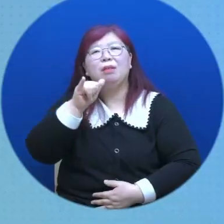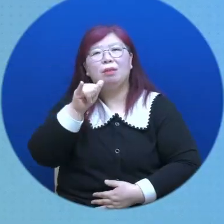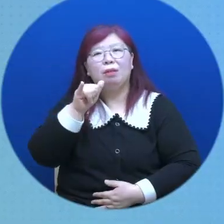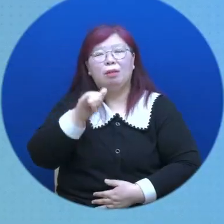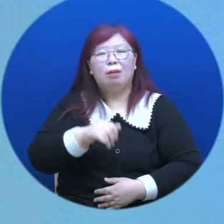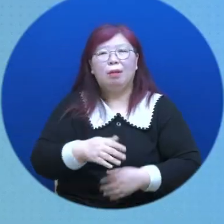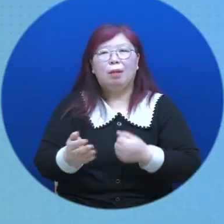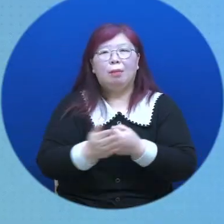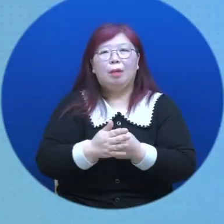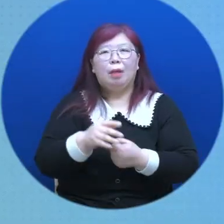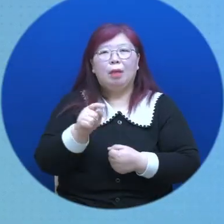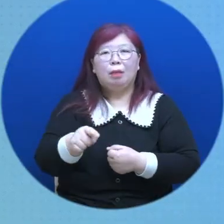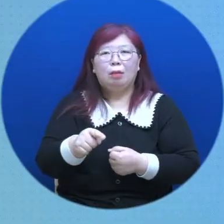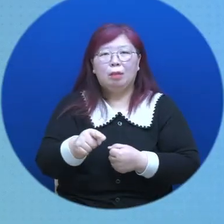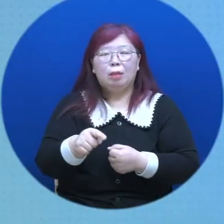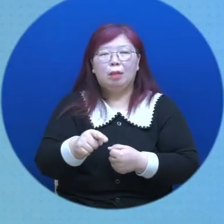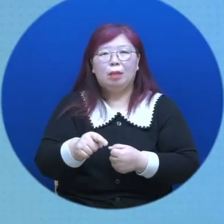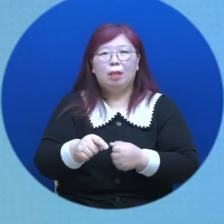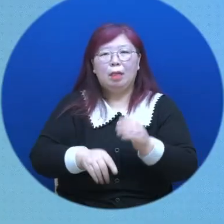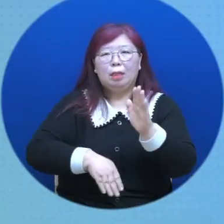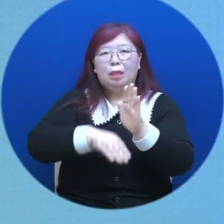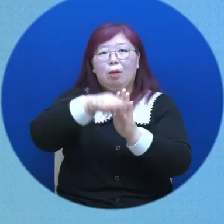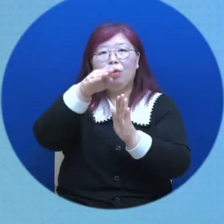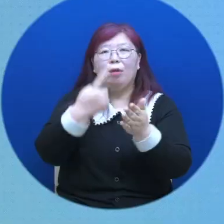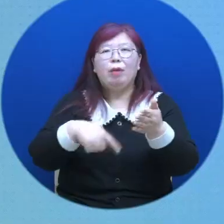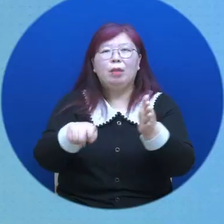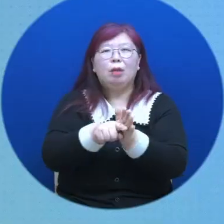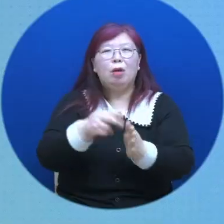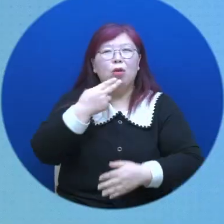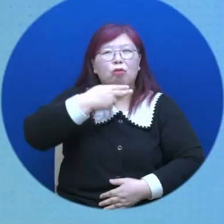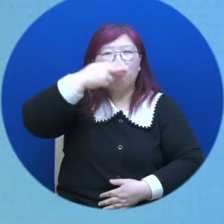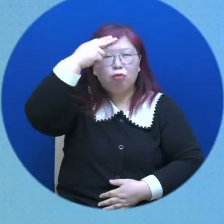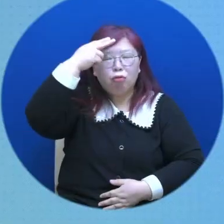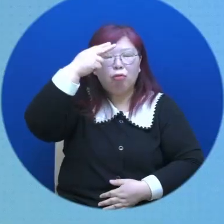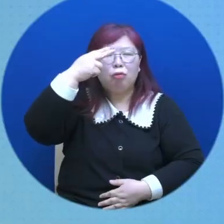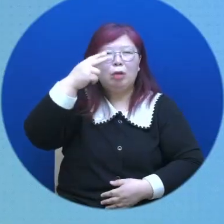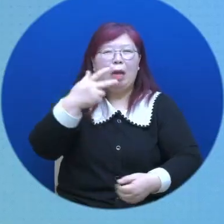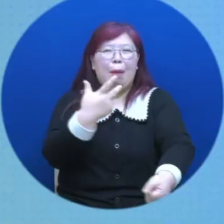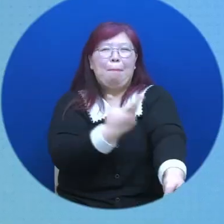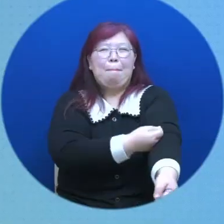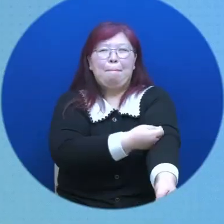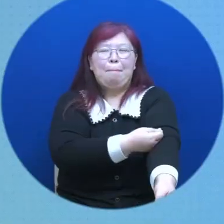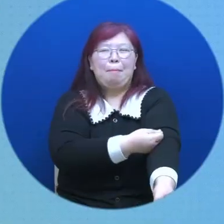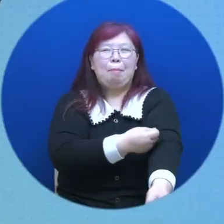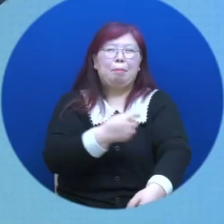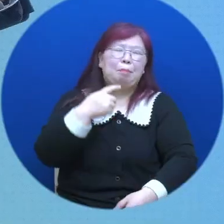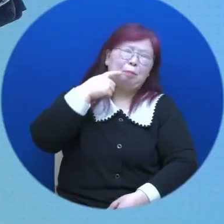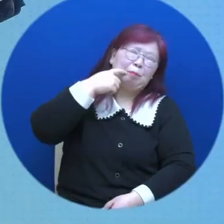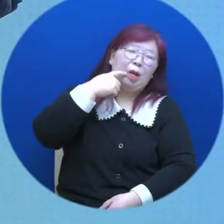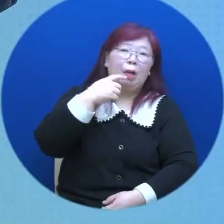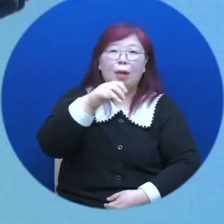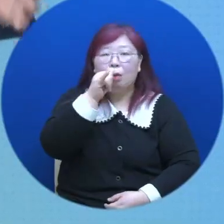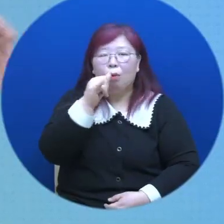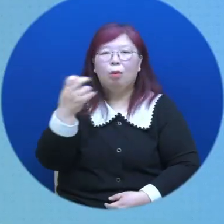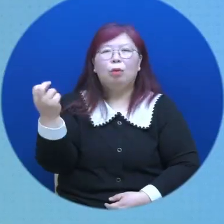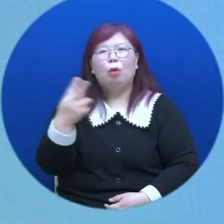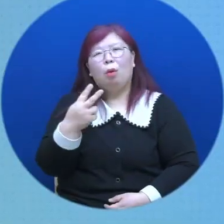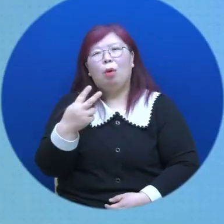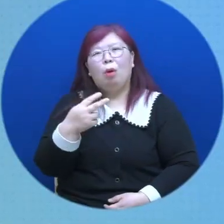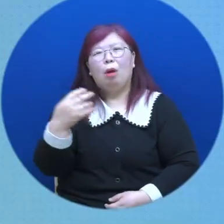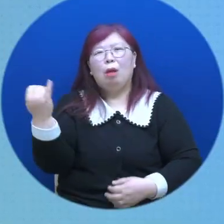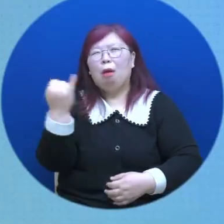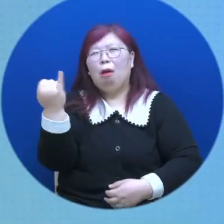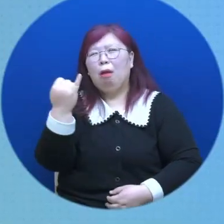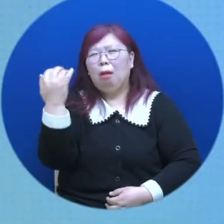그것을 메우기 위하여 술을 넘어서서 마약, 그리고 그것을 넘어서서 여자들 이것과